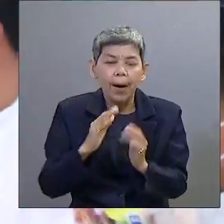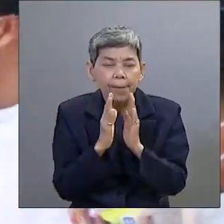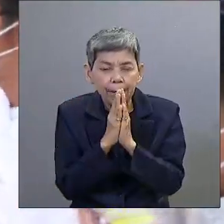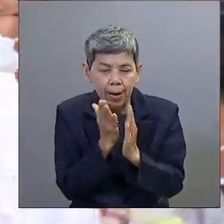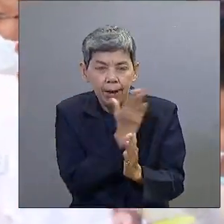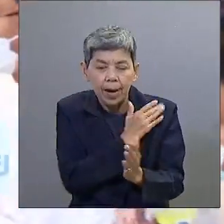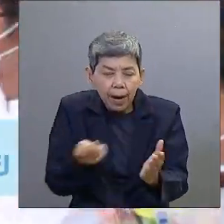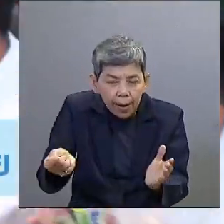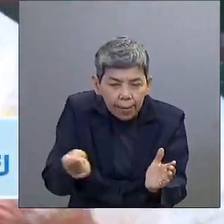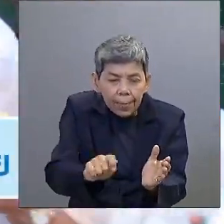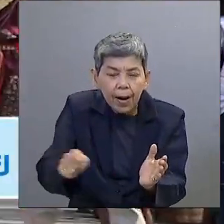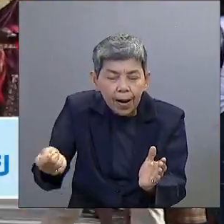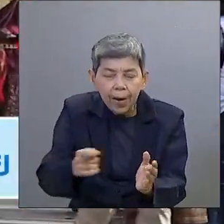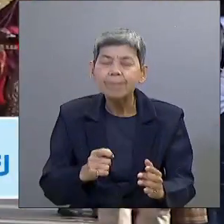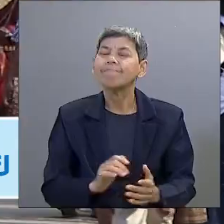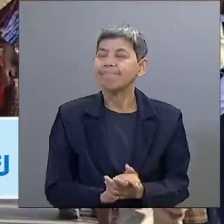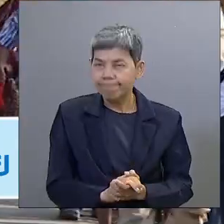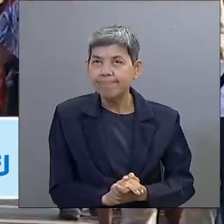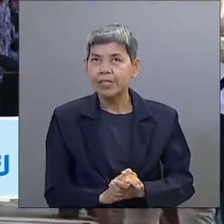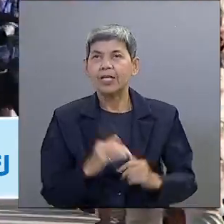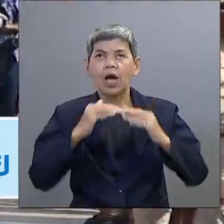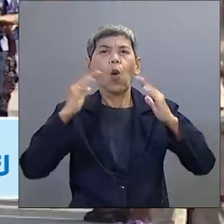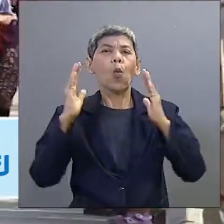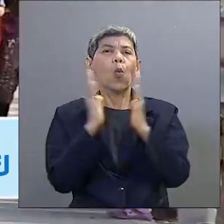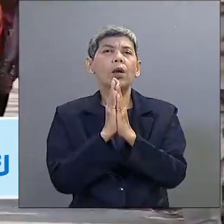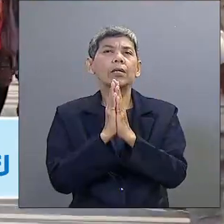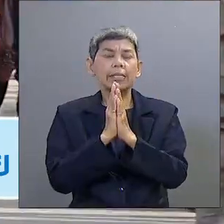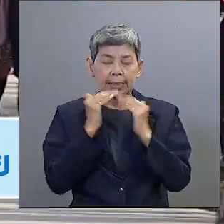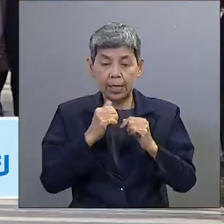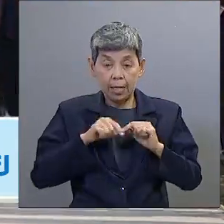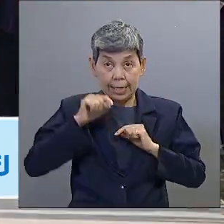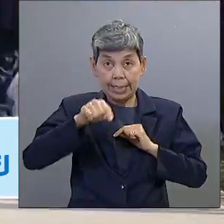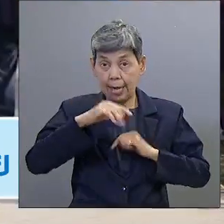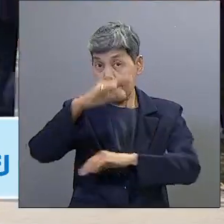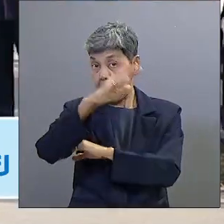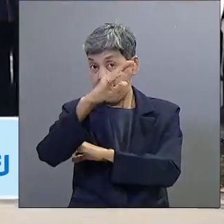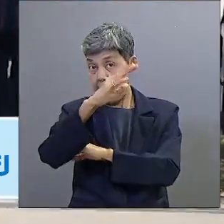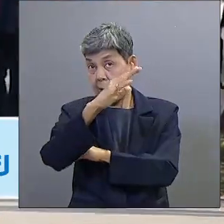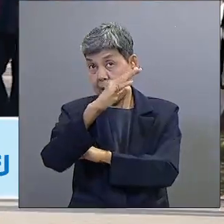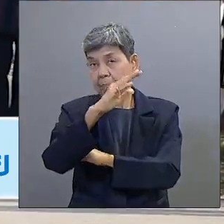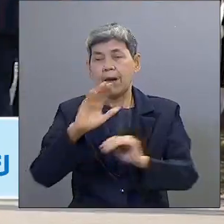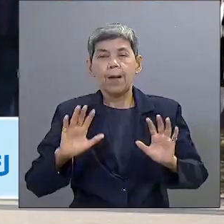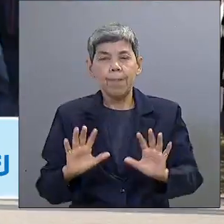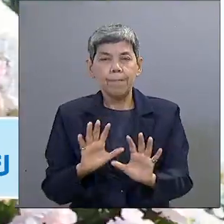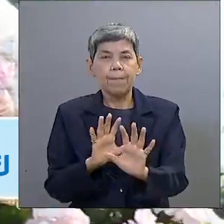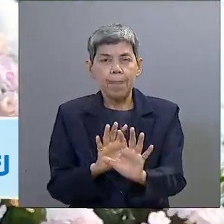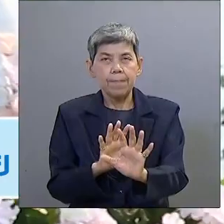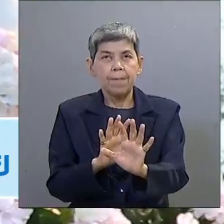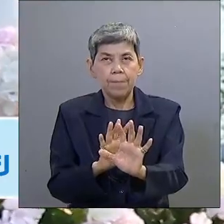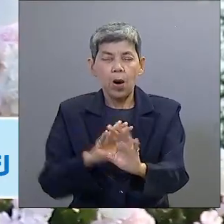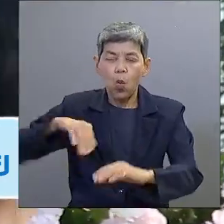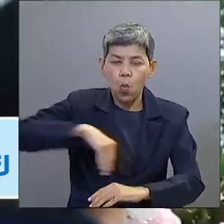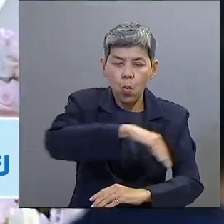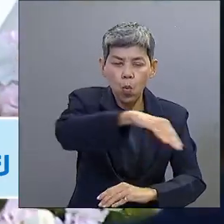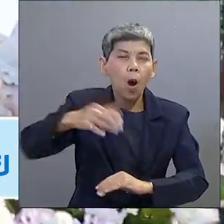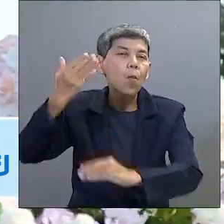รับอรุณแห่งความสุขกันนะครับบริเวณวัดตะพังทองหลังจากนั้นเนี่ยในช่วงบ่ายๆครับก็จะไปร่วมกิจกรรมที่บริเวณอุทยานประวัติศาสต